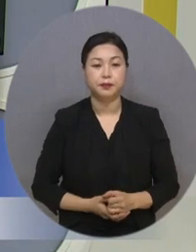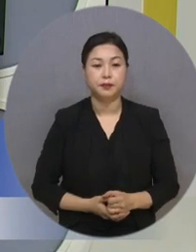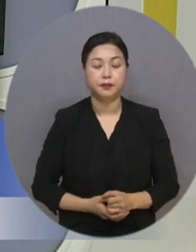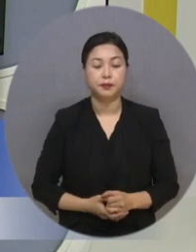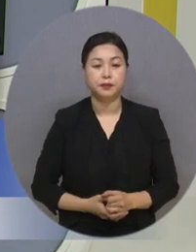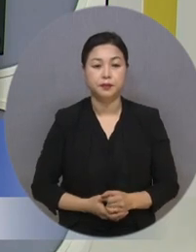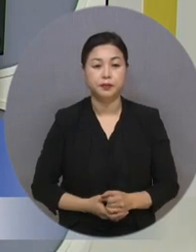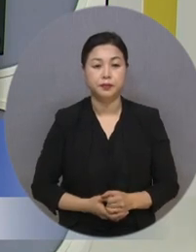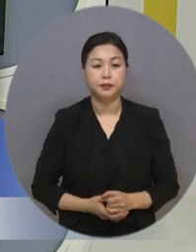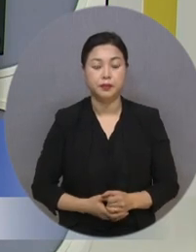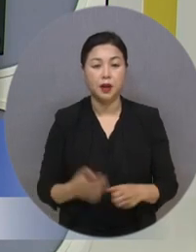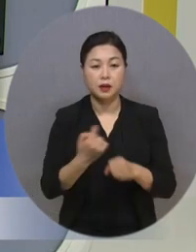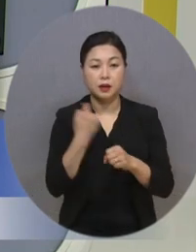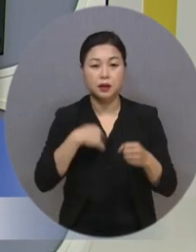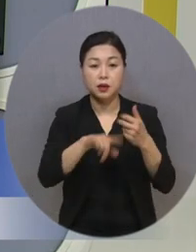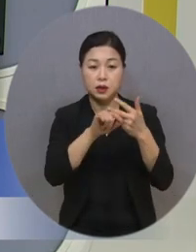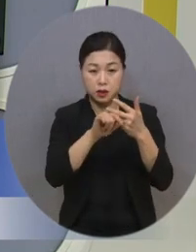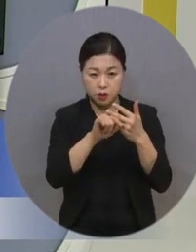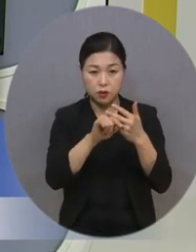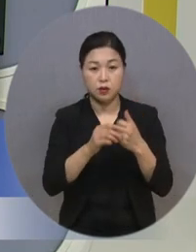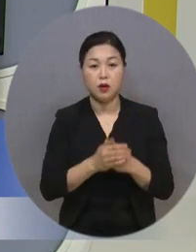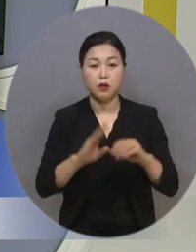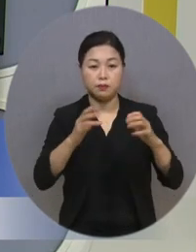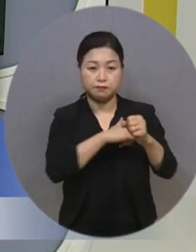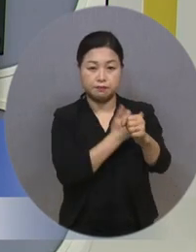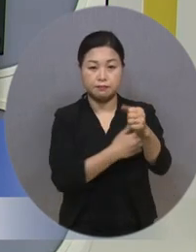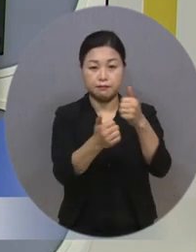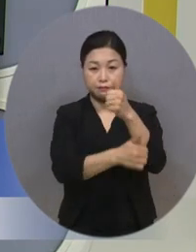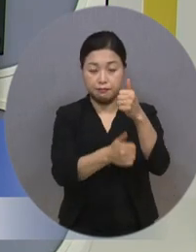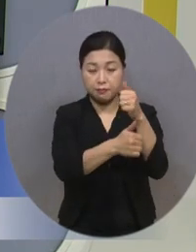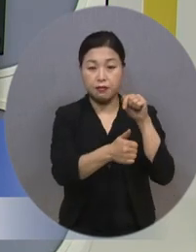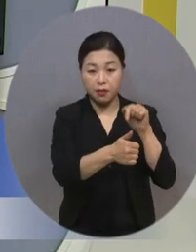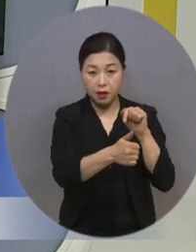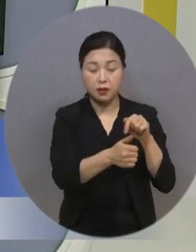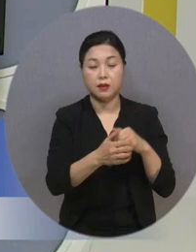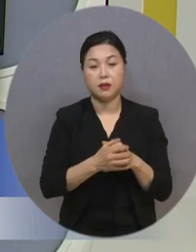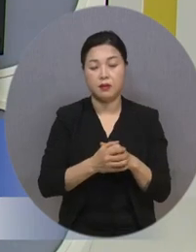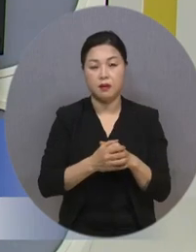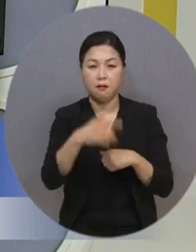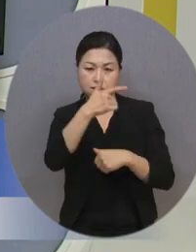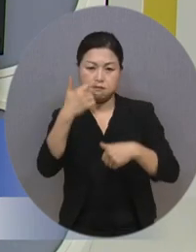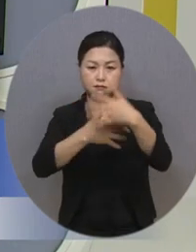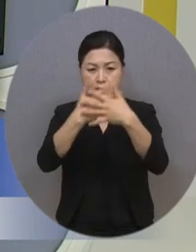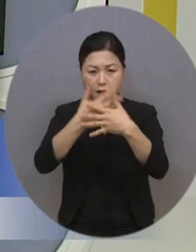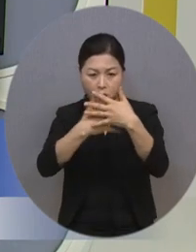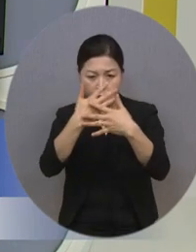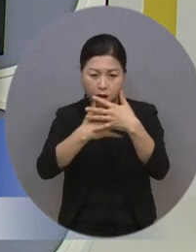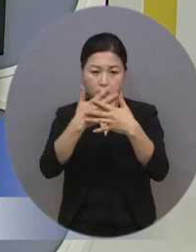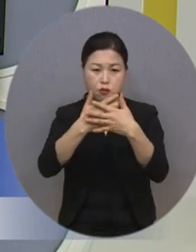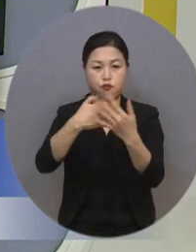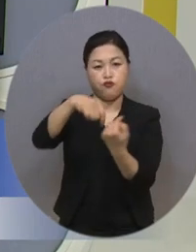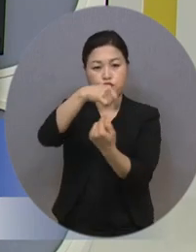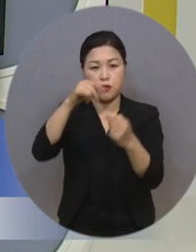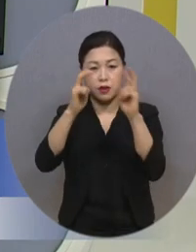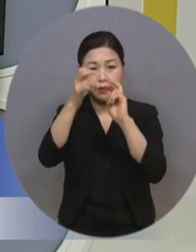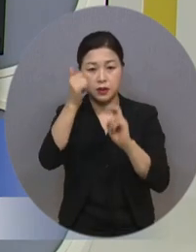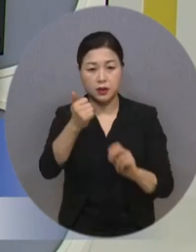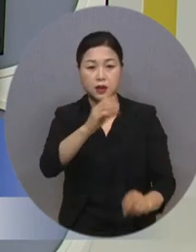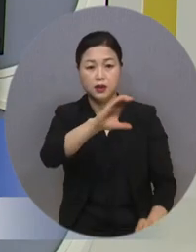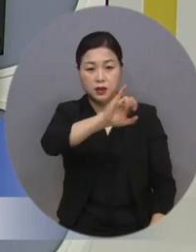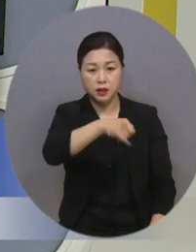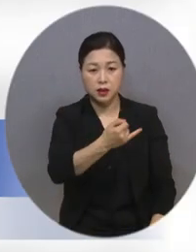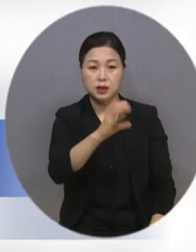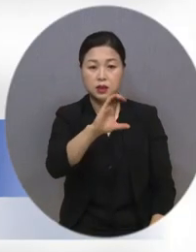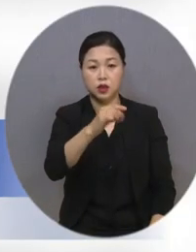다음 소식입니다 지난해 7월이죠 국가인권위원회가 국내 멀티플렉스 영화관 운영사업자인 CJ